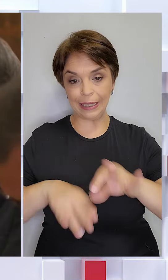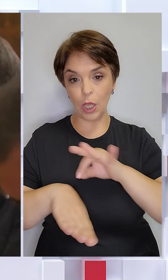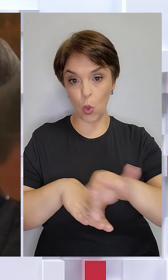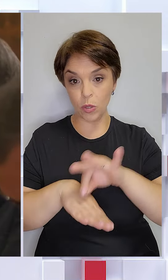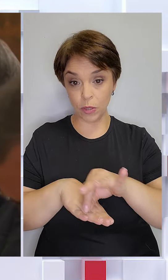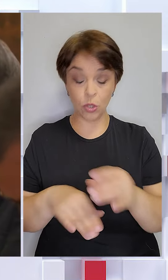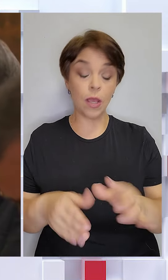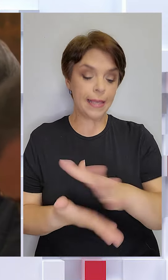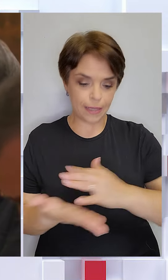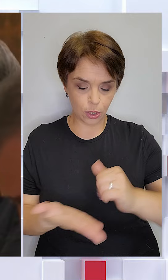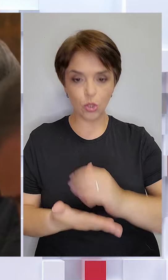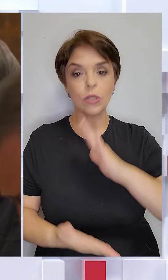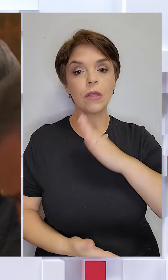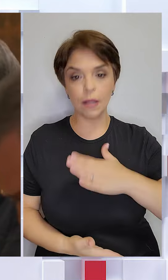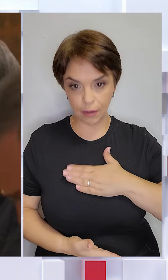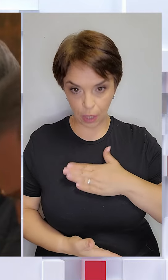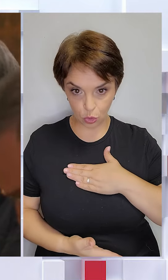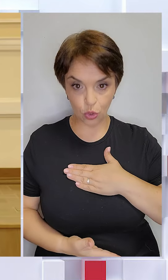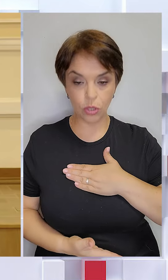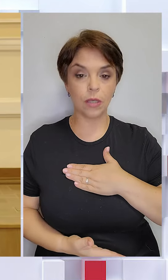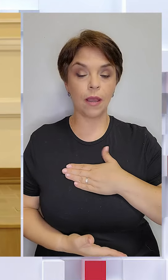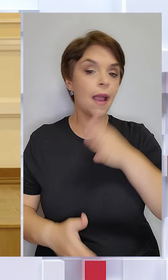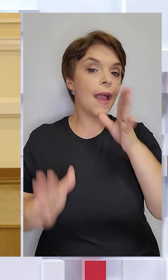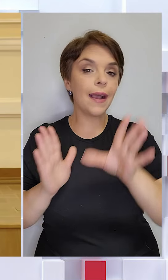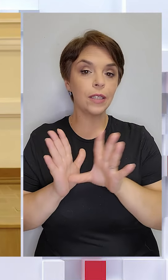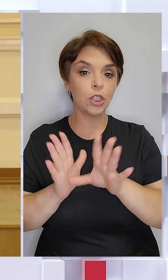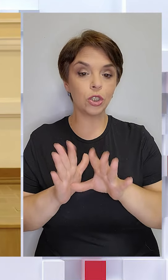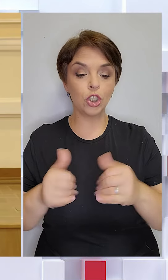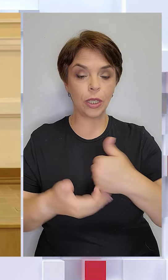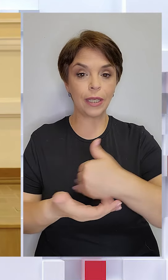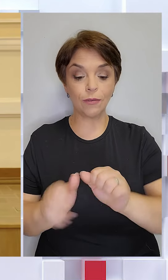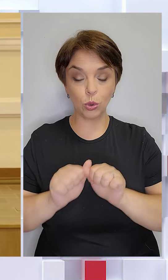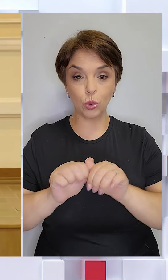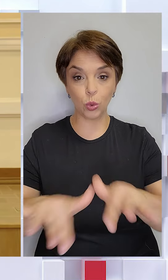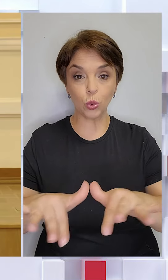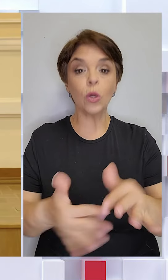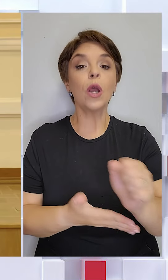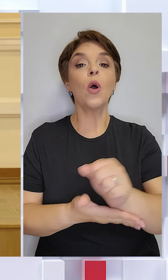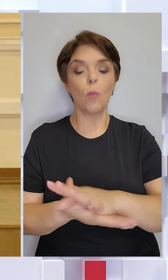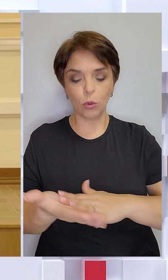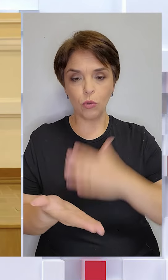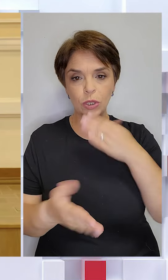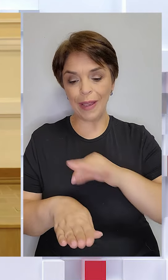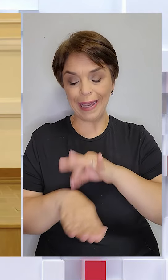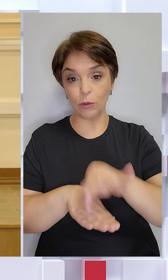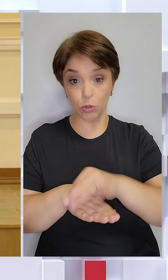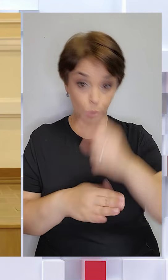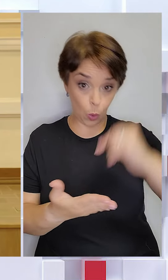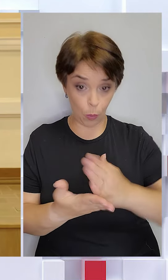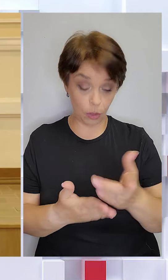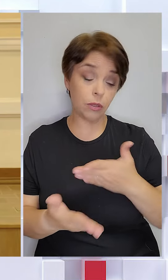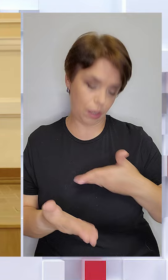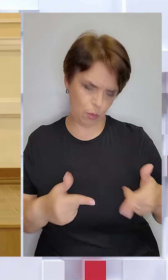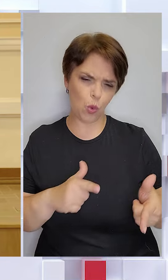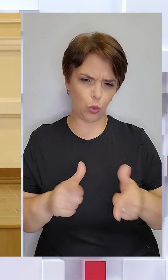терористичні, знищення нашої енергетичної інфраструктури, продовження своєї геноцидної політики. Ми до цього